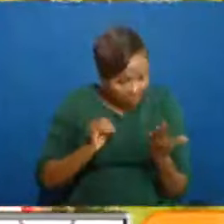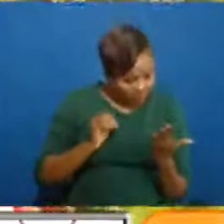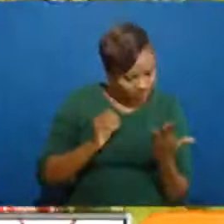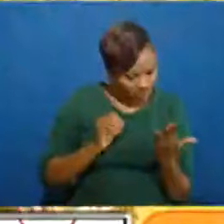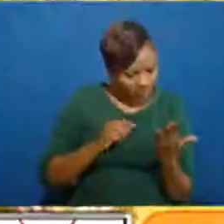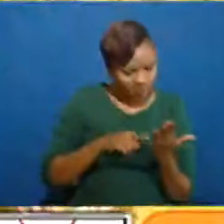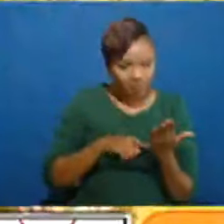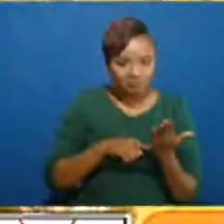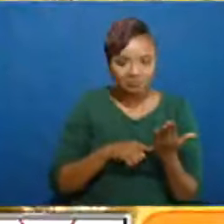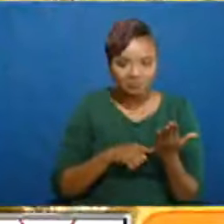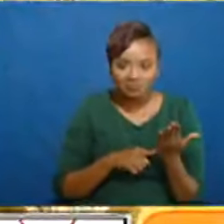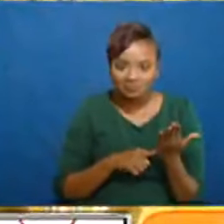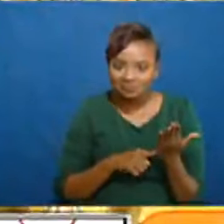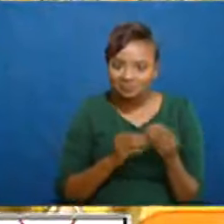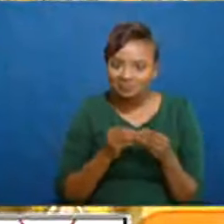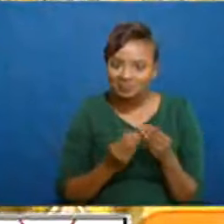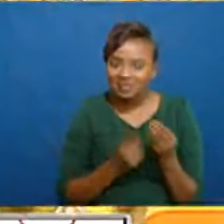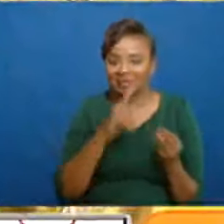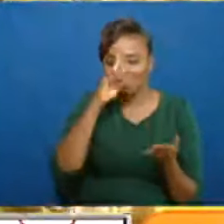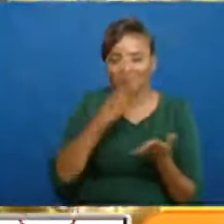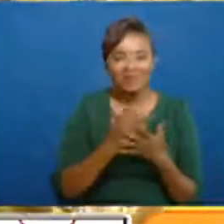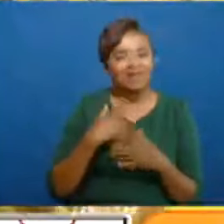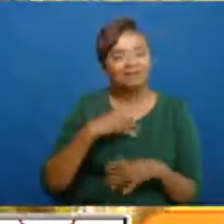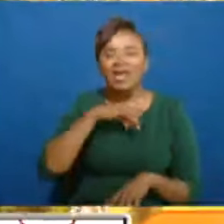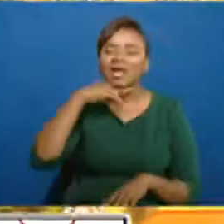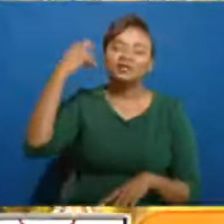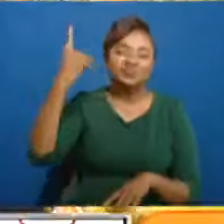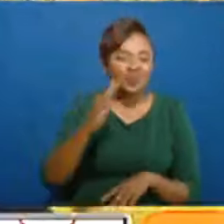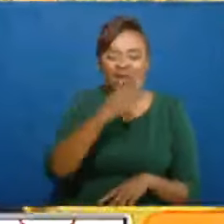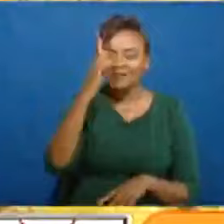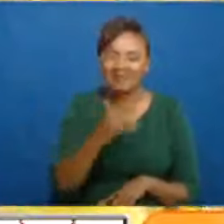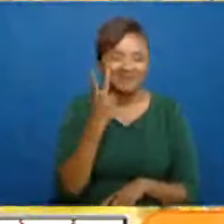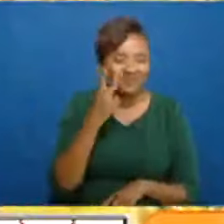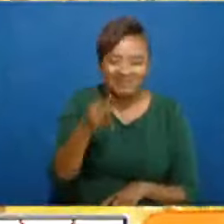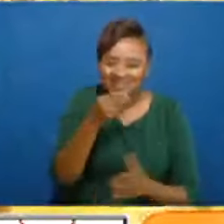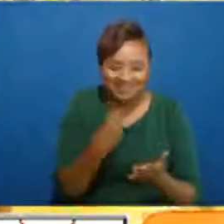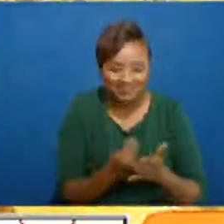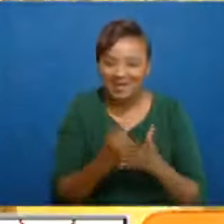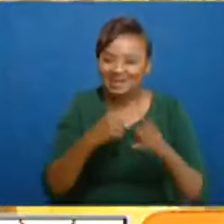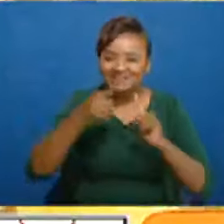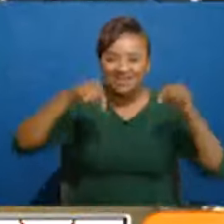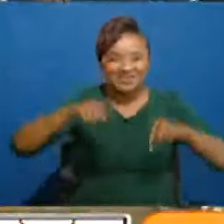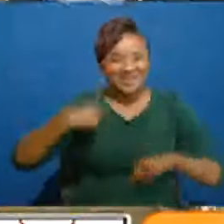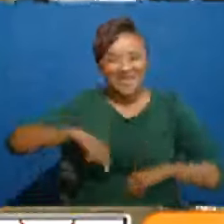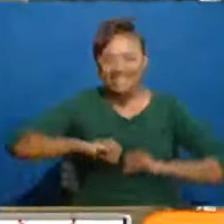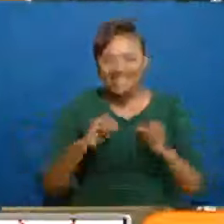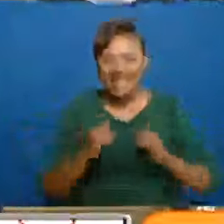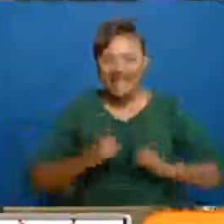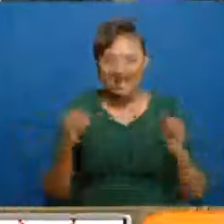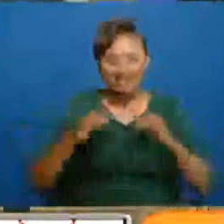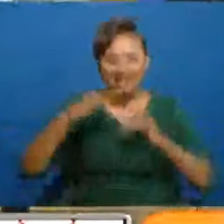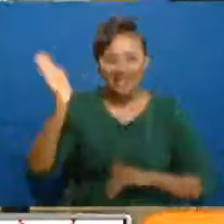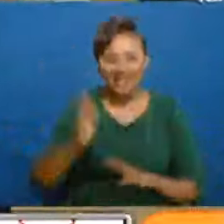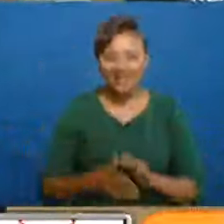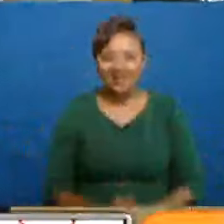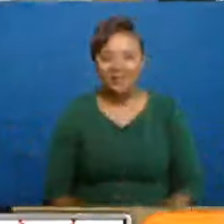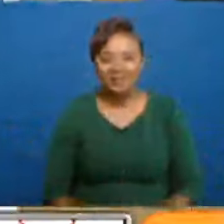imereflect, naamini. Haki tumefurahia, hatujawahi ona pesa kama hii, lakini leo tuko na furaha sana. Yaani tumeidia